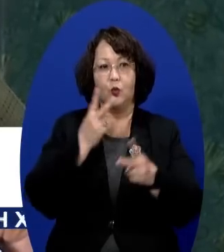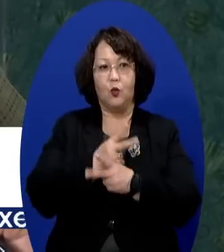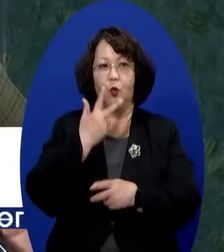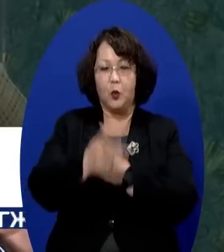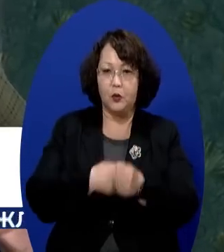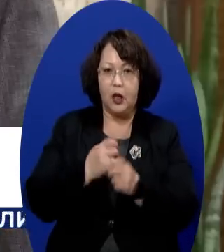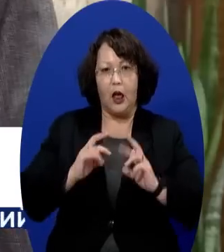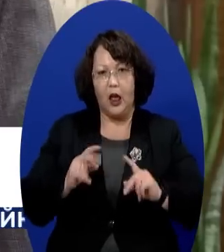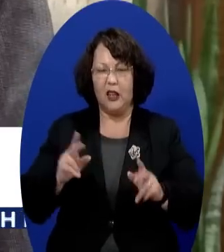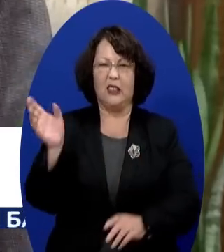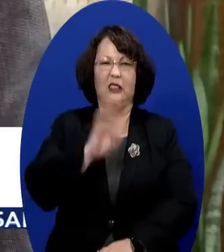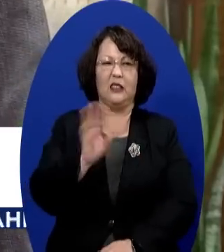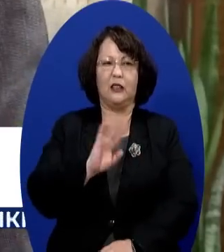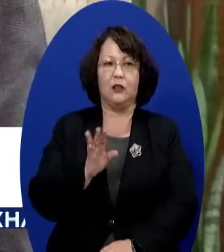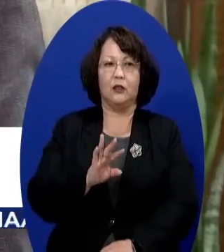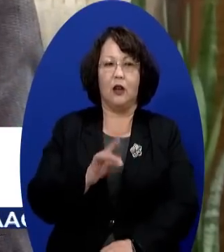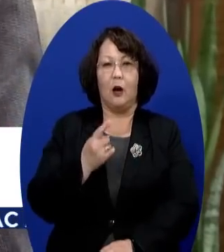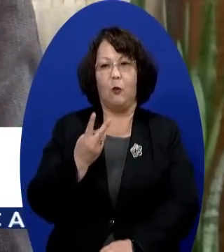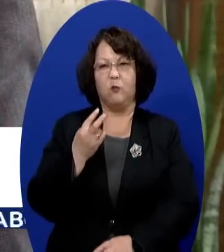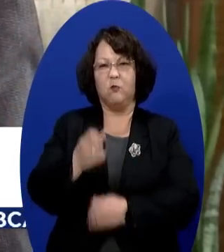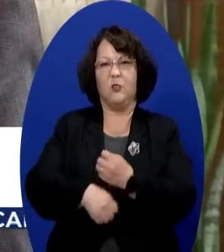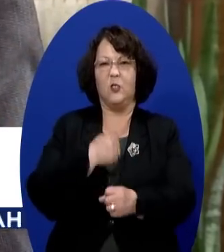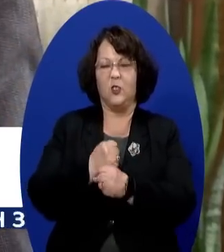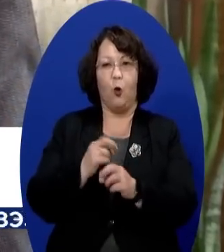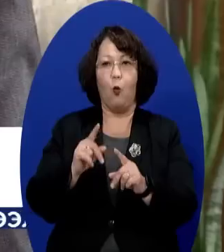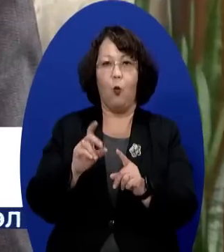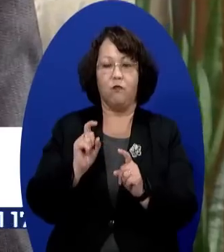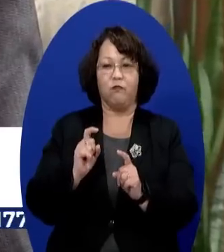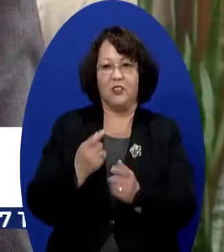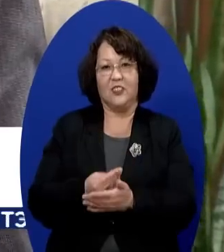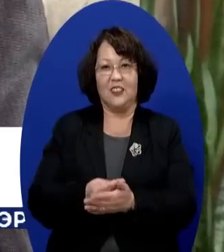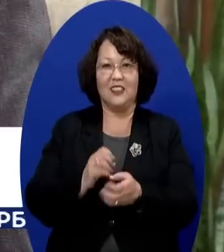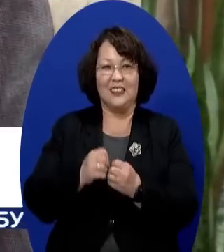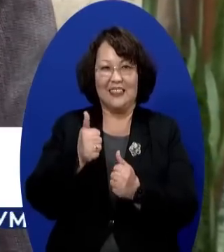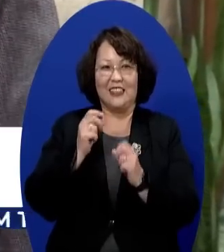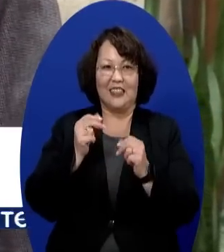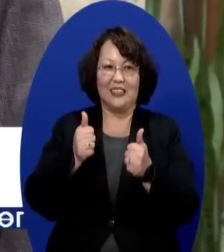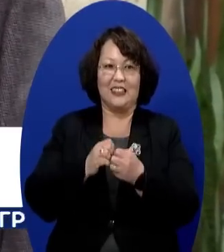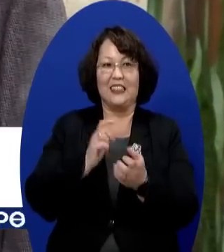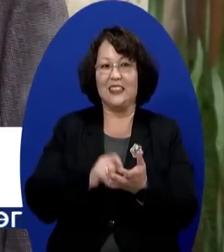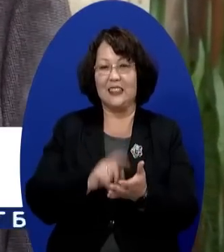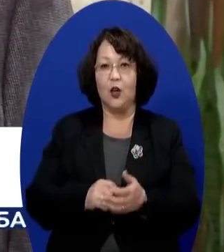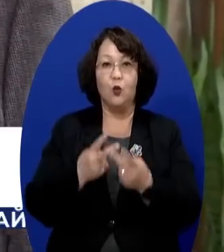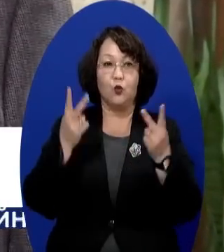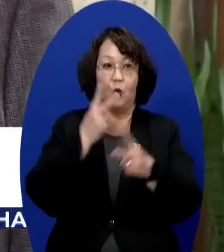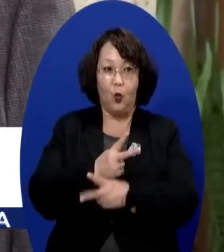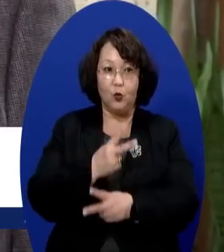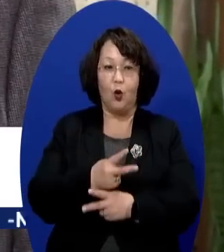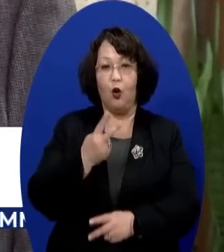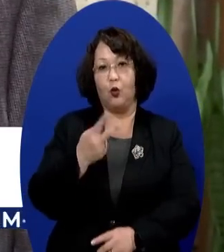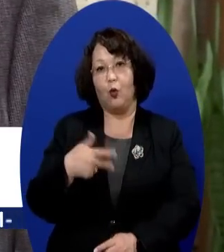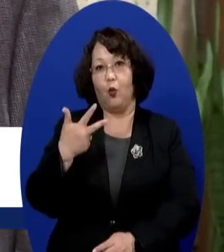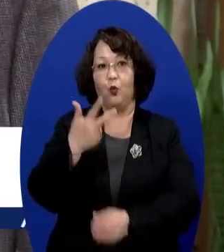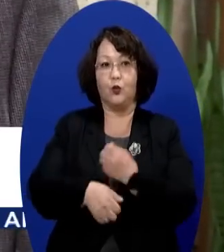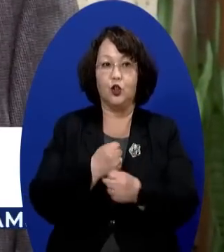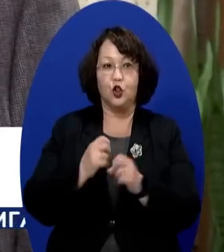ингэж яриад явах юм бол болохгүй. Би үндсэн хууль баталсан хүний хувьд бол үндсэн хуулинд 2-3 жил болоод өөрчлөлт хийж яадаг тийм улс орн